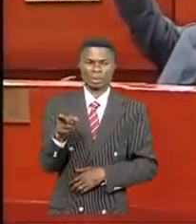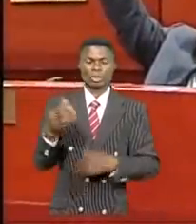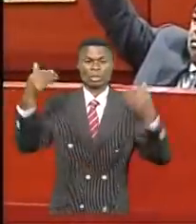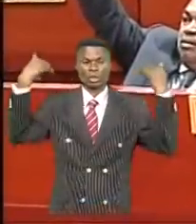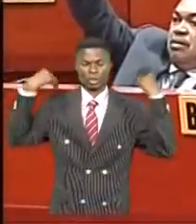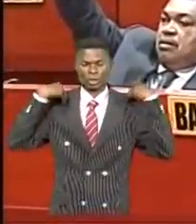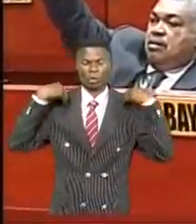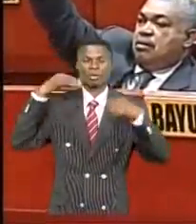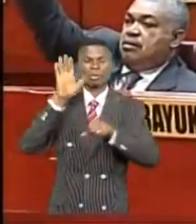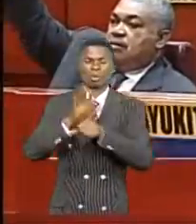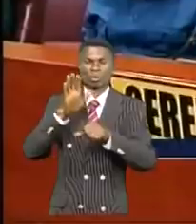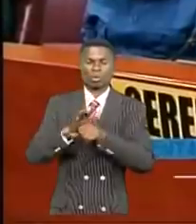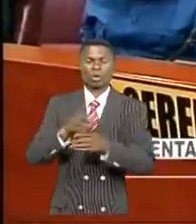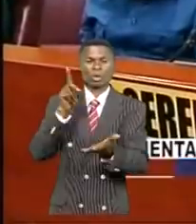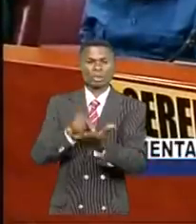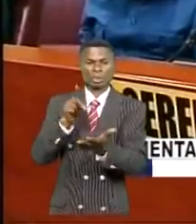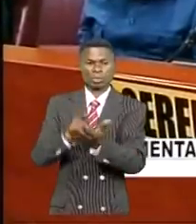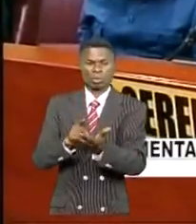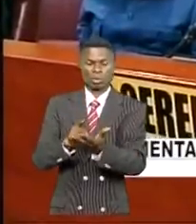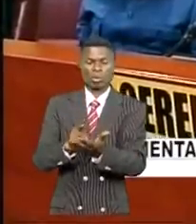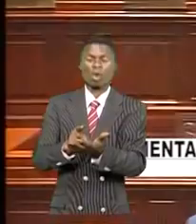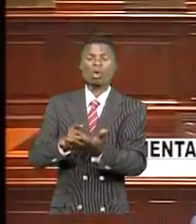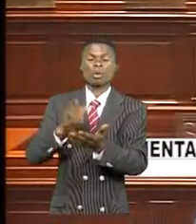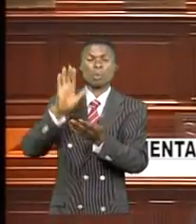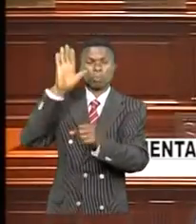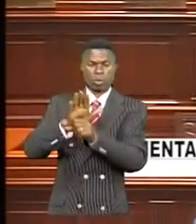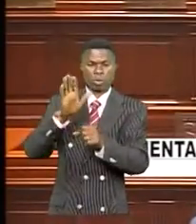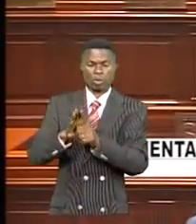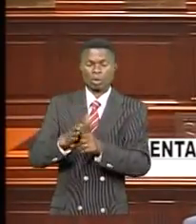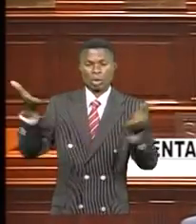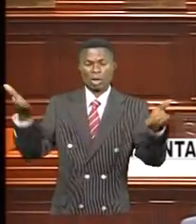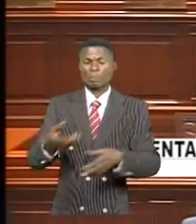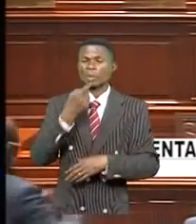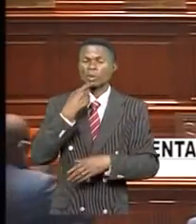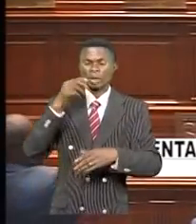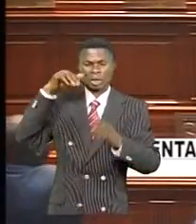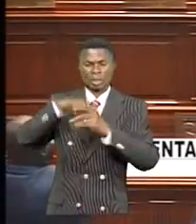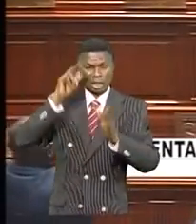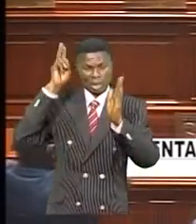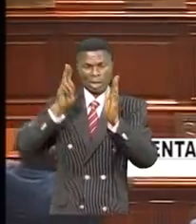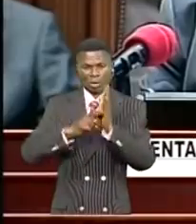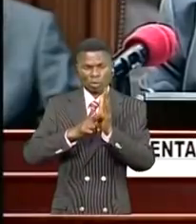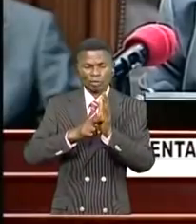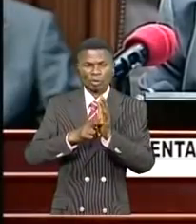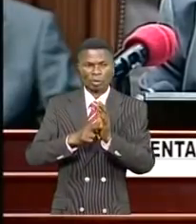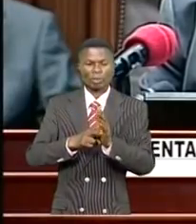de plusieurs diplômes, mais aussi sa présence historique au sein du gouvernement Tshombe,